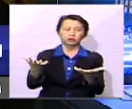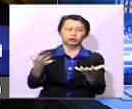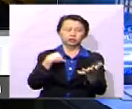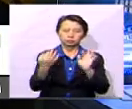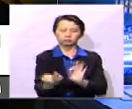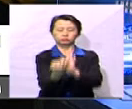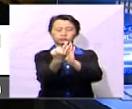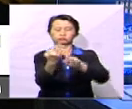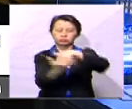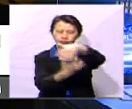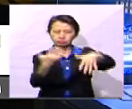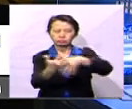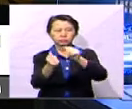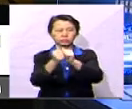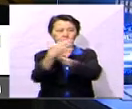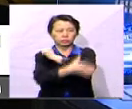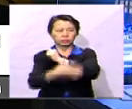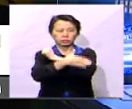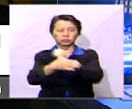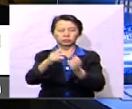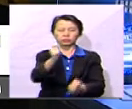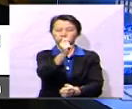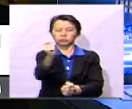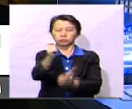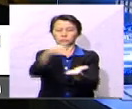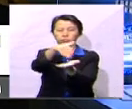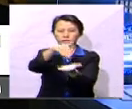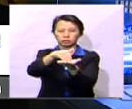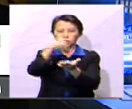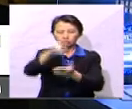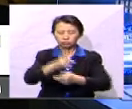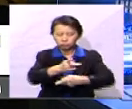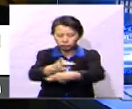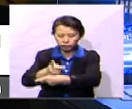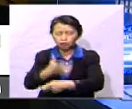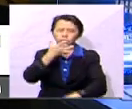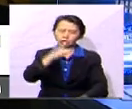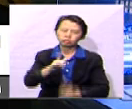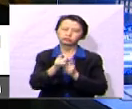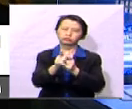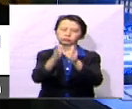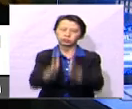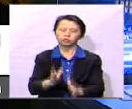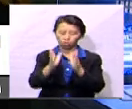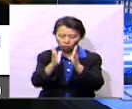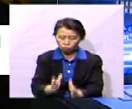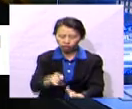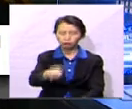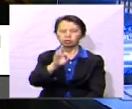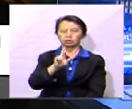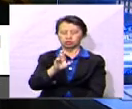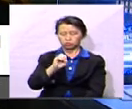dengan negara-negara Timur Tengah untuk membela nasib pelarian Rohingya